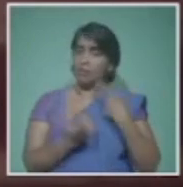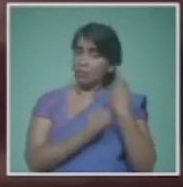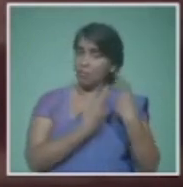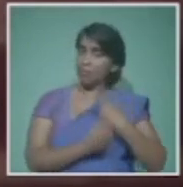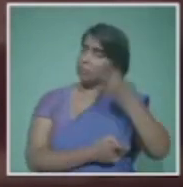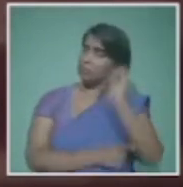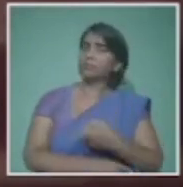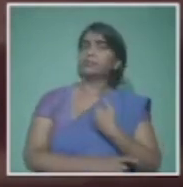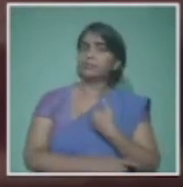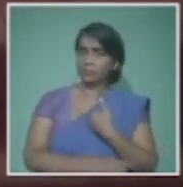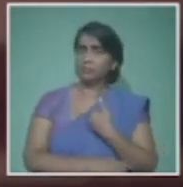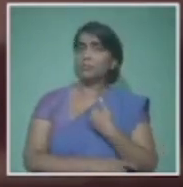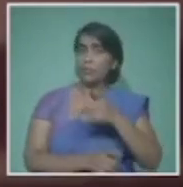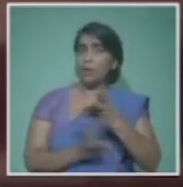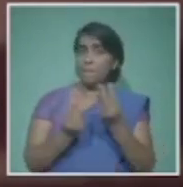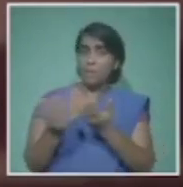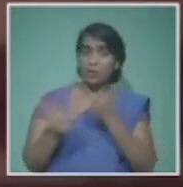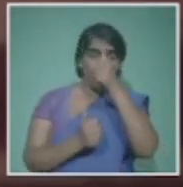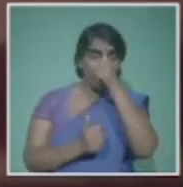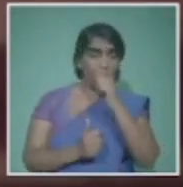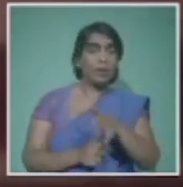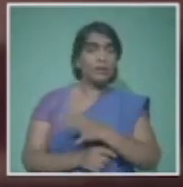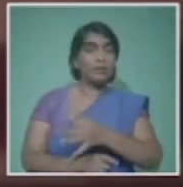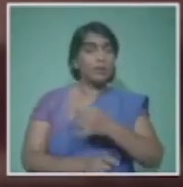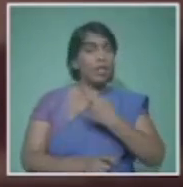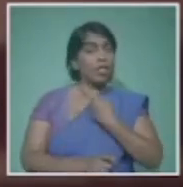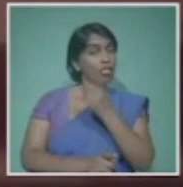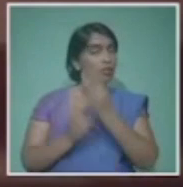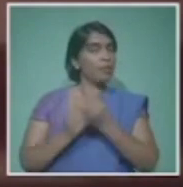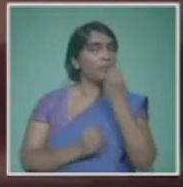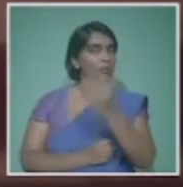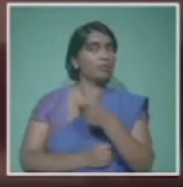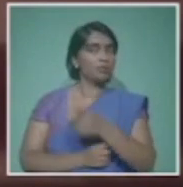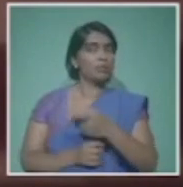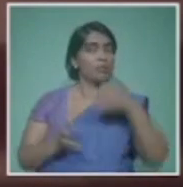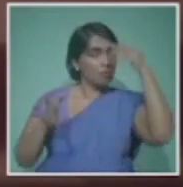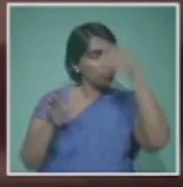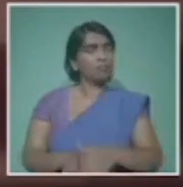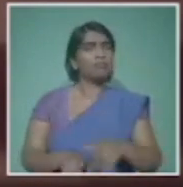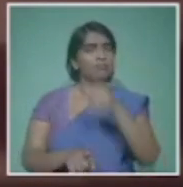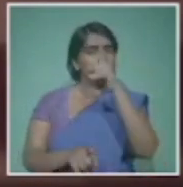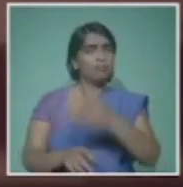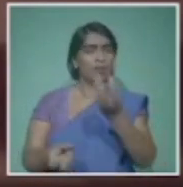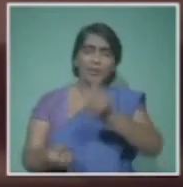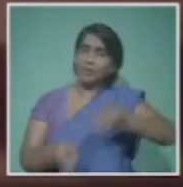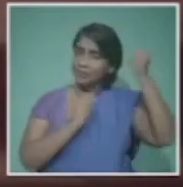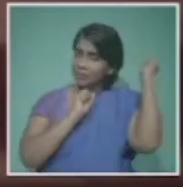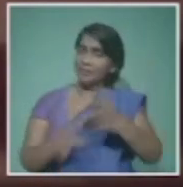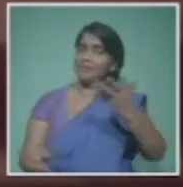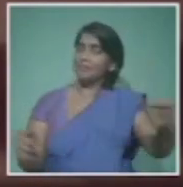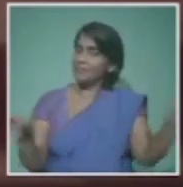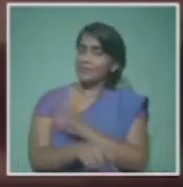කරලා අනිවාර්යයෙන්ම මේ පස්කවපු හොරාට අපි සිංහල කාලේ දඬුවම් දෙනවා. මේ අගලට දාලා අපි අනිවාර්යෙන් හිතුවා පස් ගන්නවා.